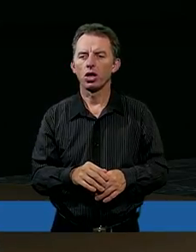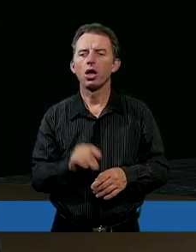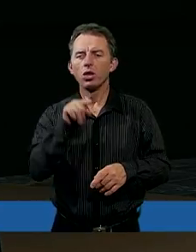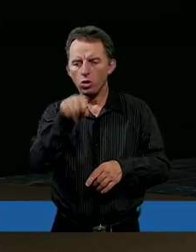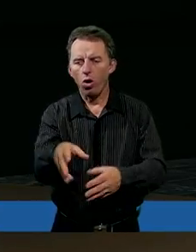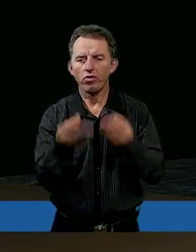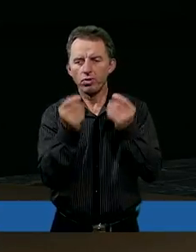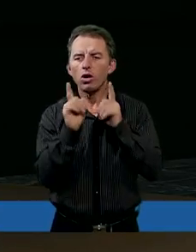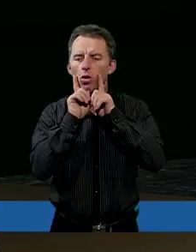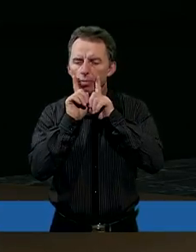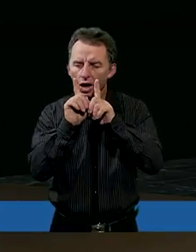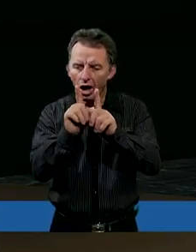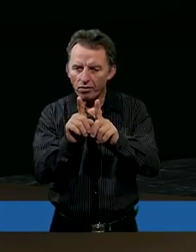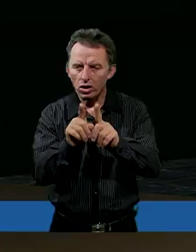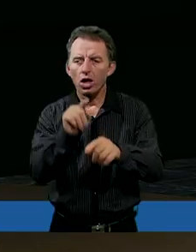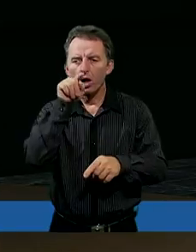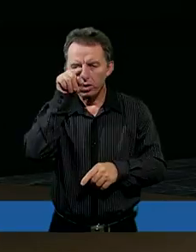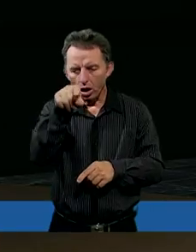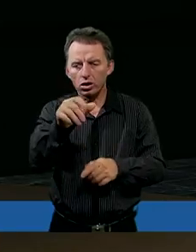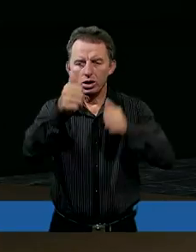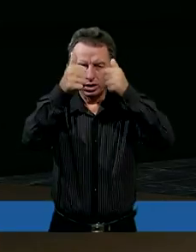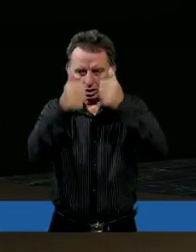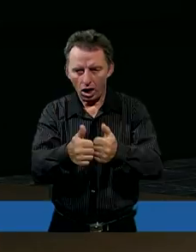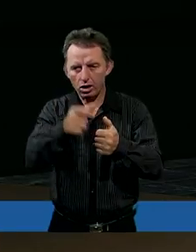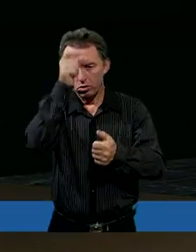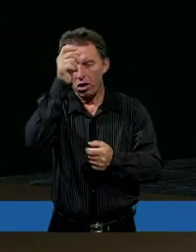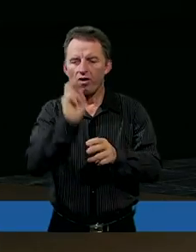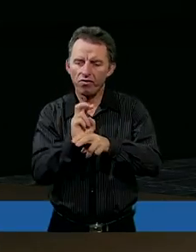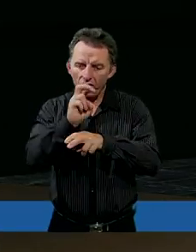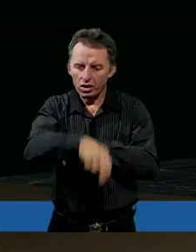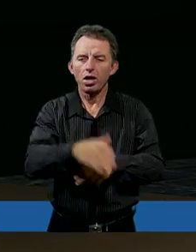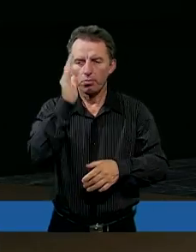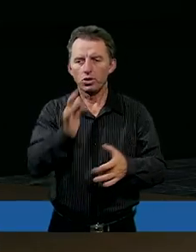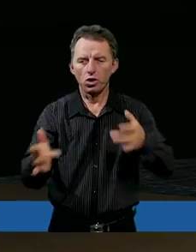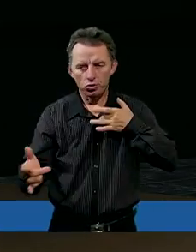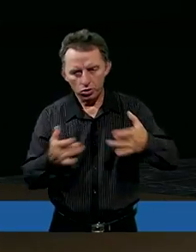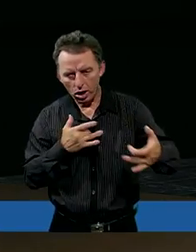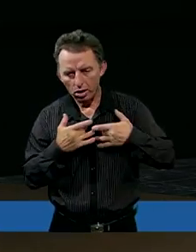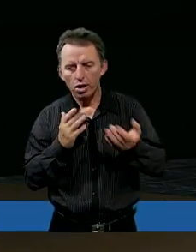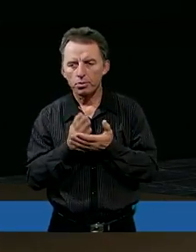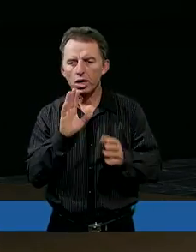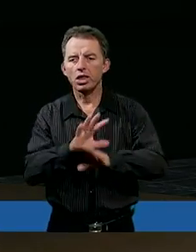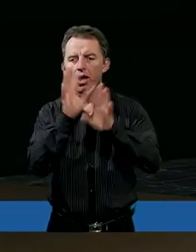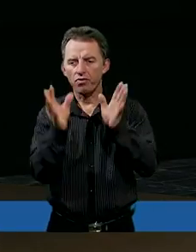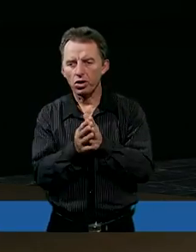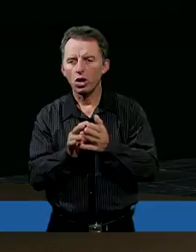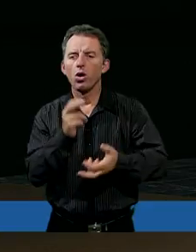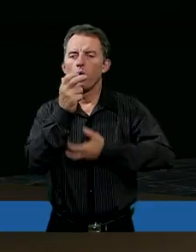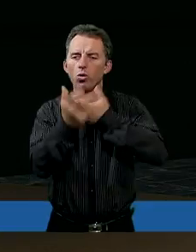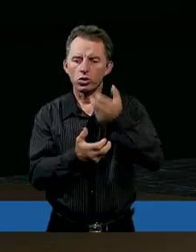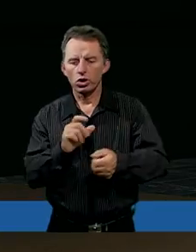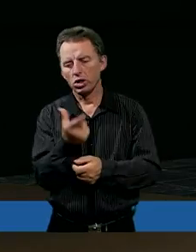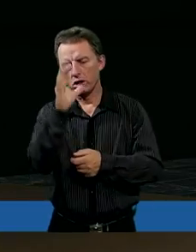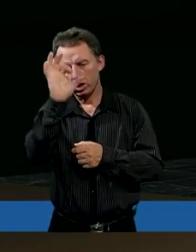tą wspaniałą prawdę, że on stanie się człowiekiem i wejdzie, i będzie cierpiał, a przede wszystkim uczyni